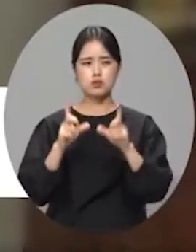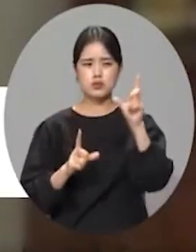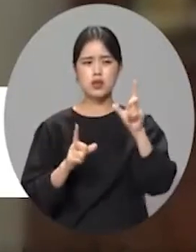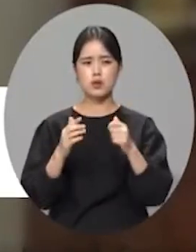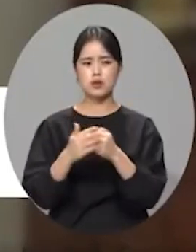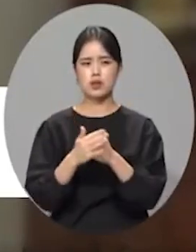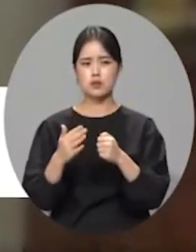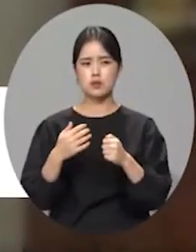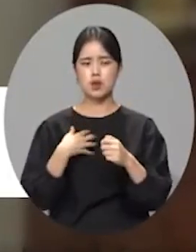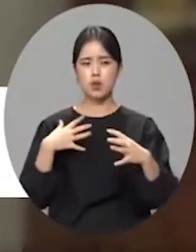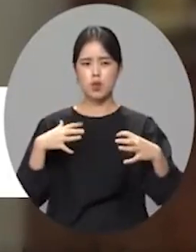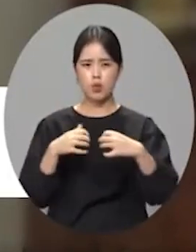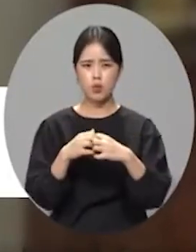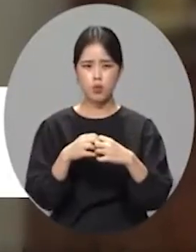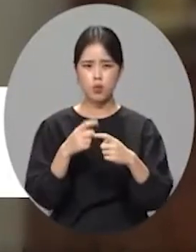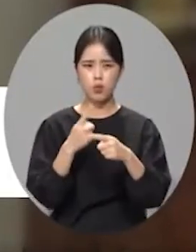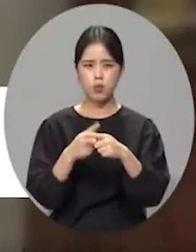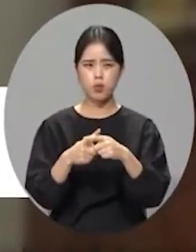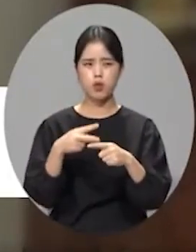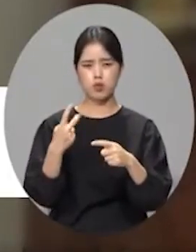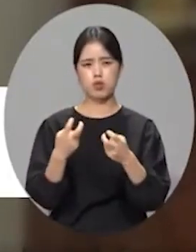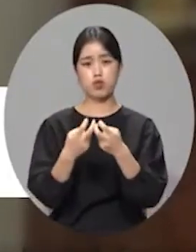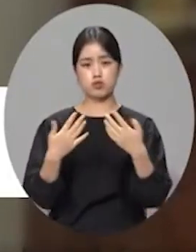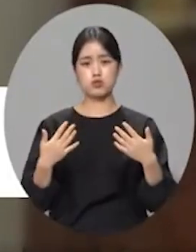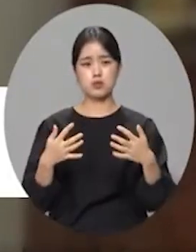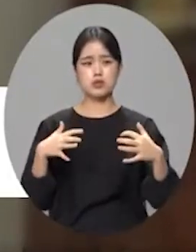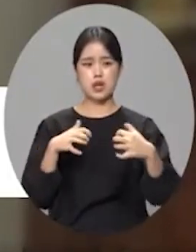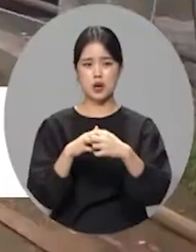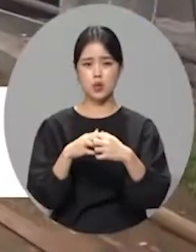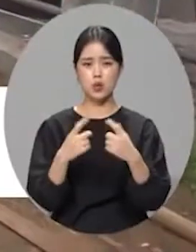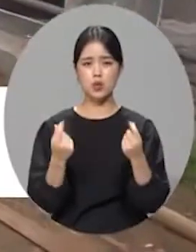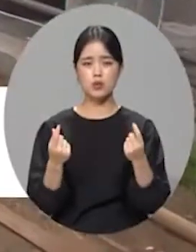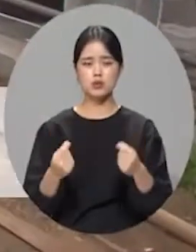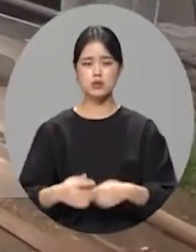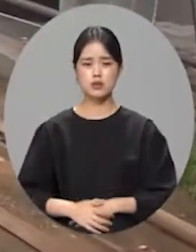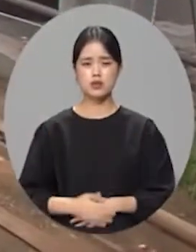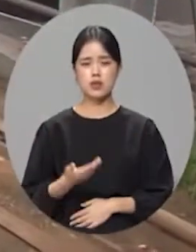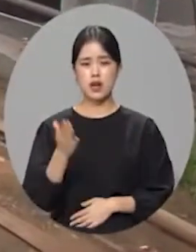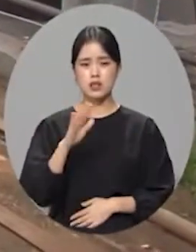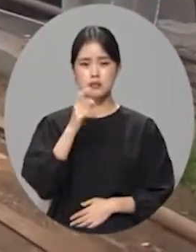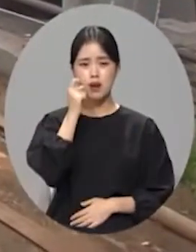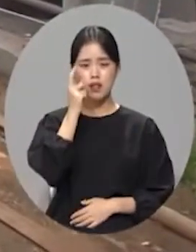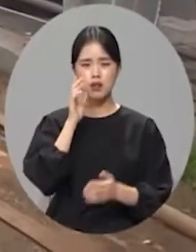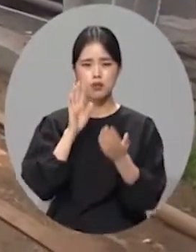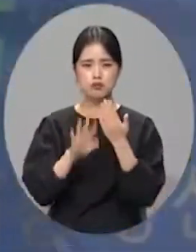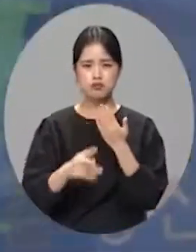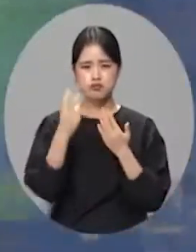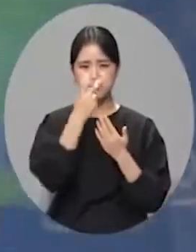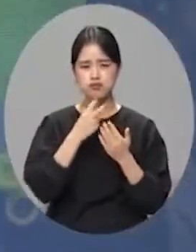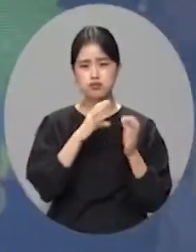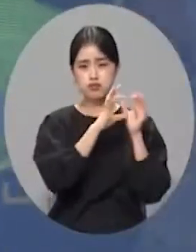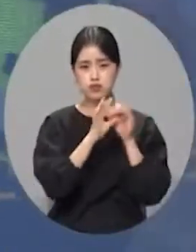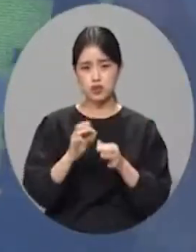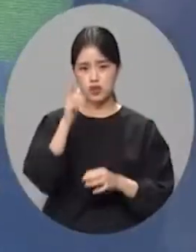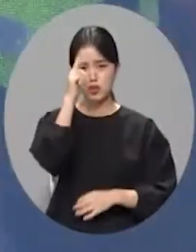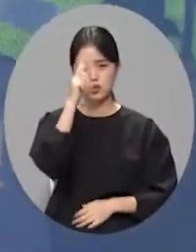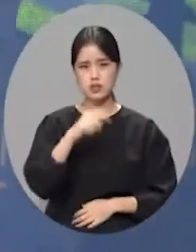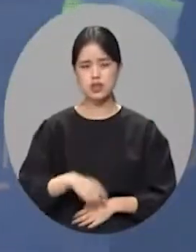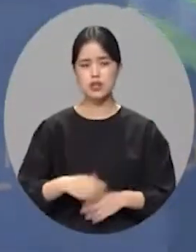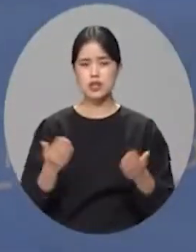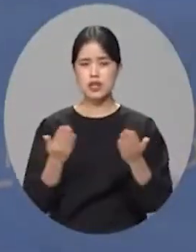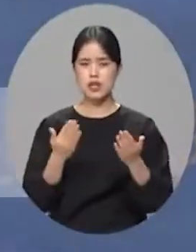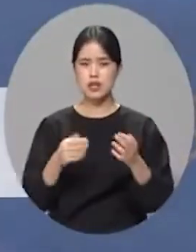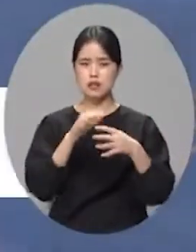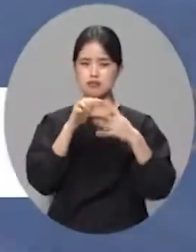상황이잖아요. 우리가 교통사고를 치더라도 어쩔 수 없는 상황이라는 경우 있잖아요. 하지만 한 달 넘게 수사를 진행한 경찰은 작업